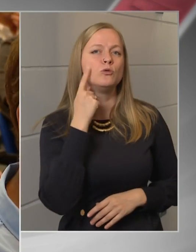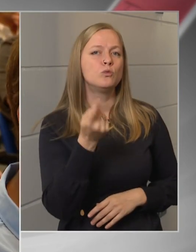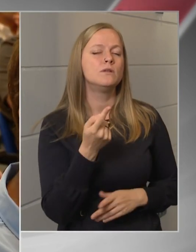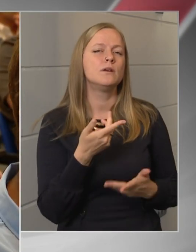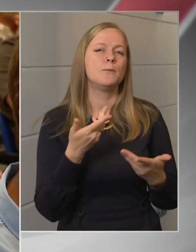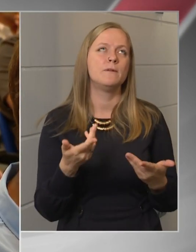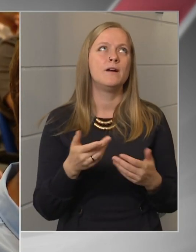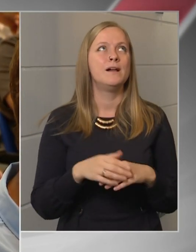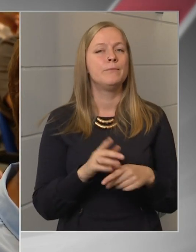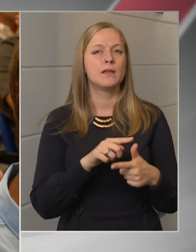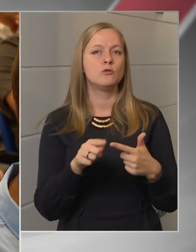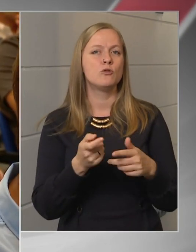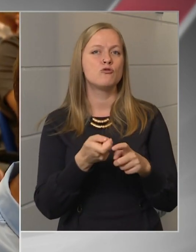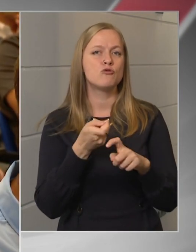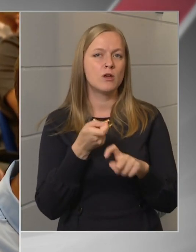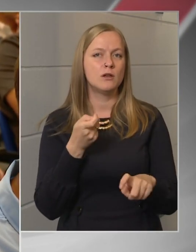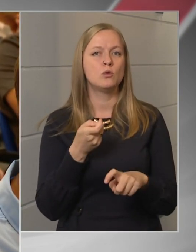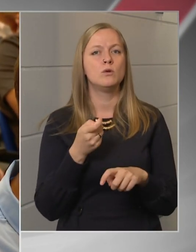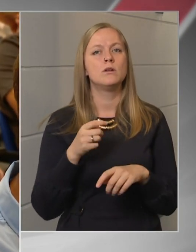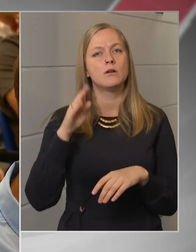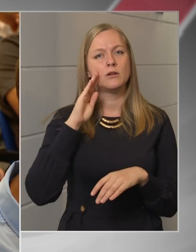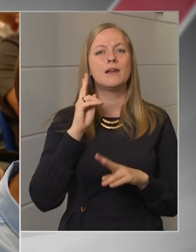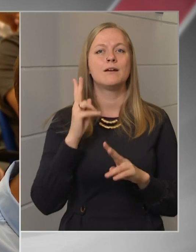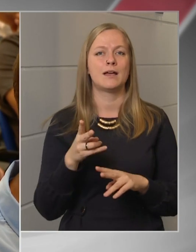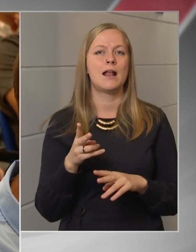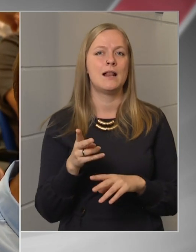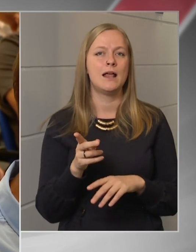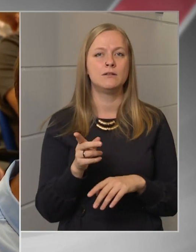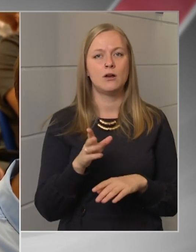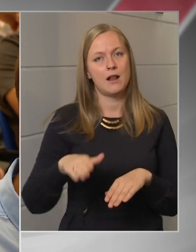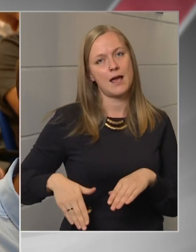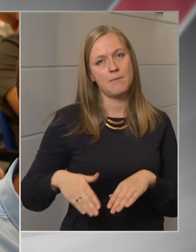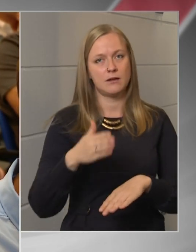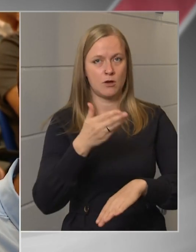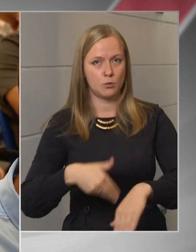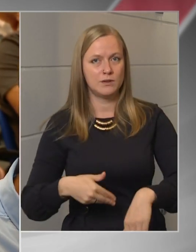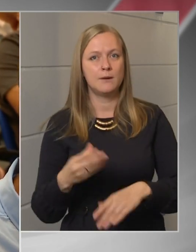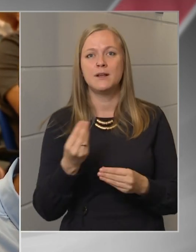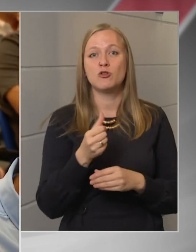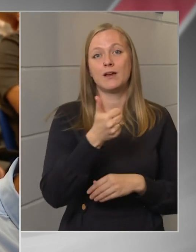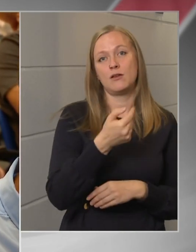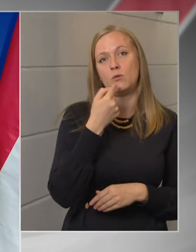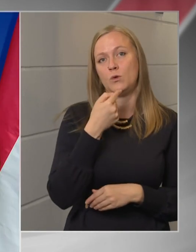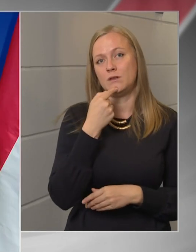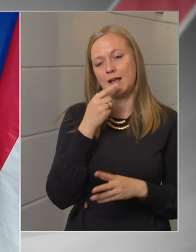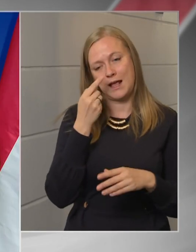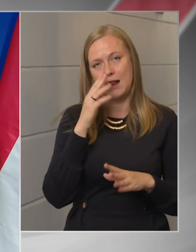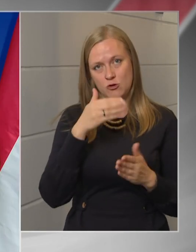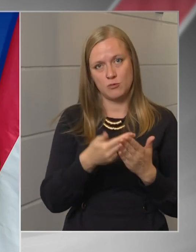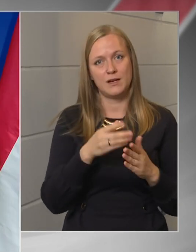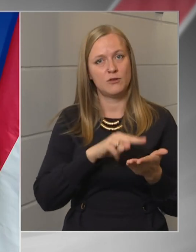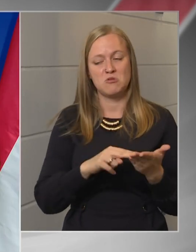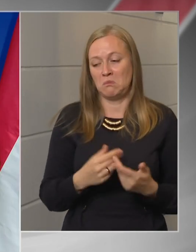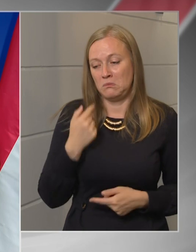két sérült katonának a lábát kellett amputálni, miért csak egyet ismernek el hivatalosan? Nem tudok róla.